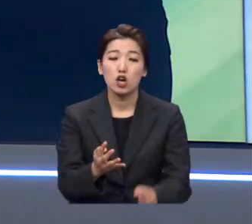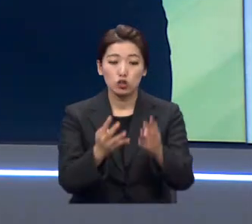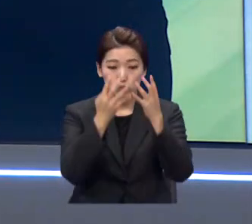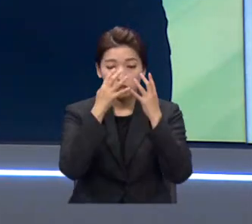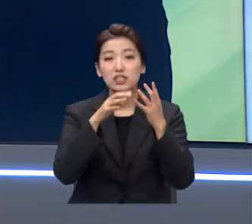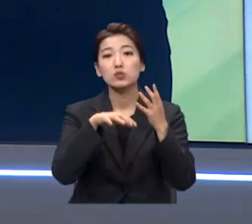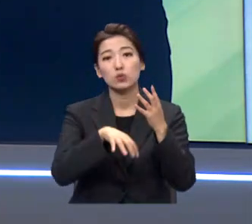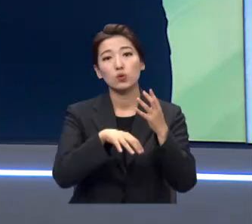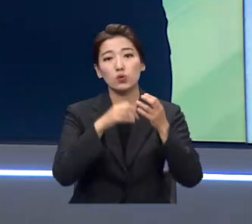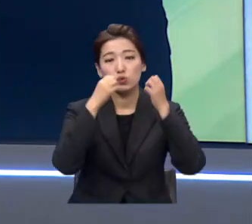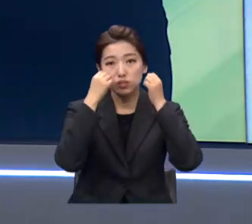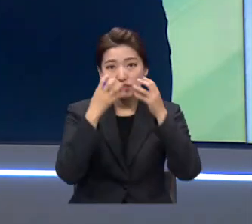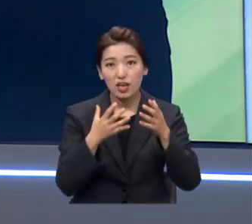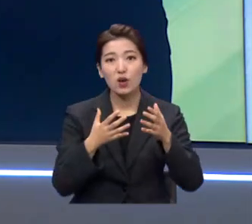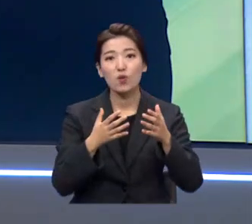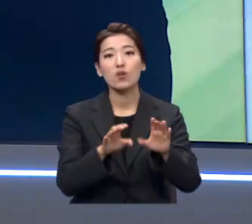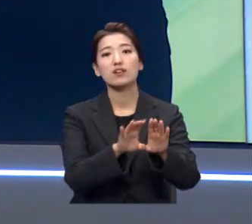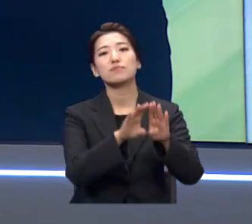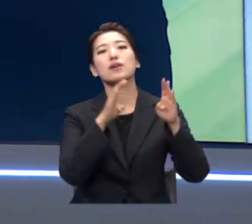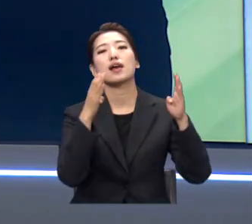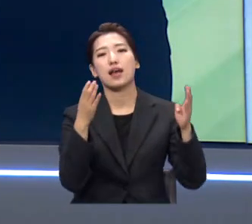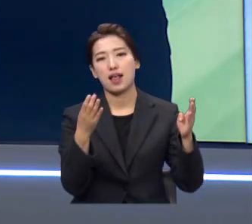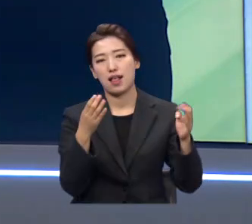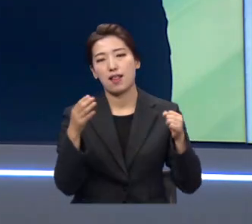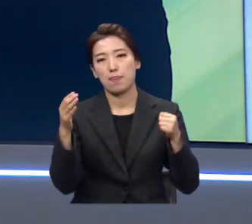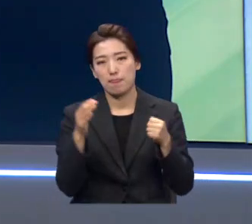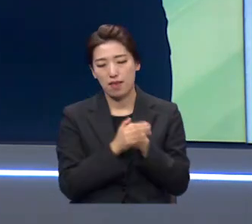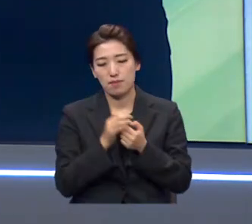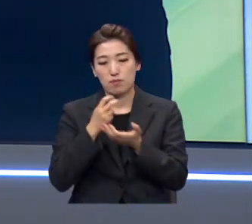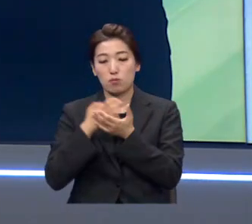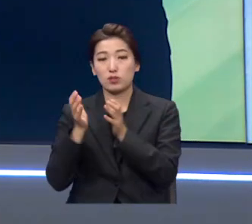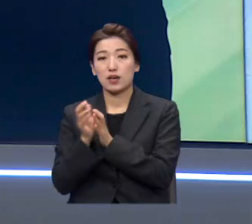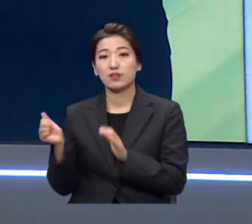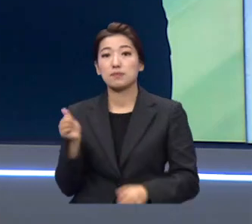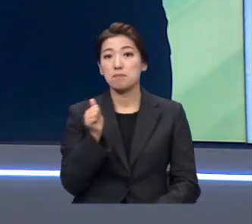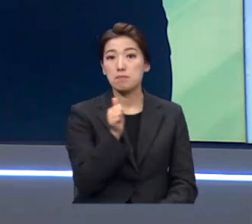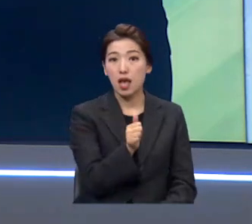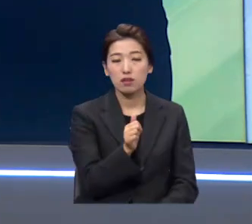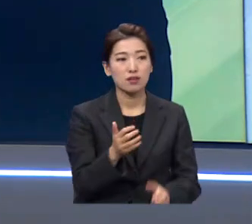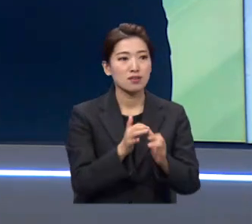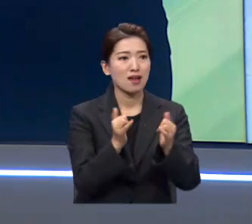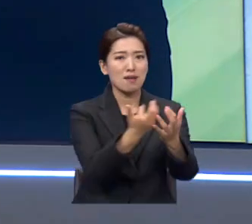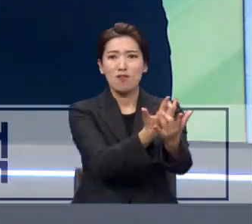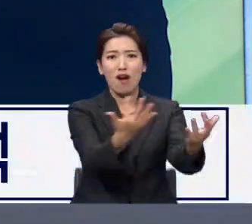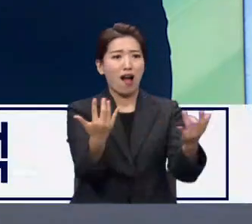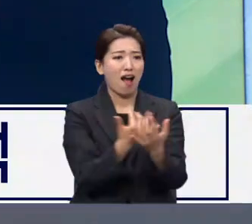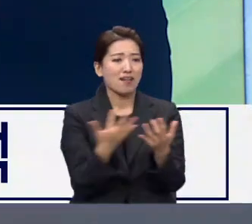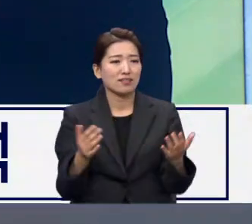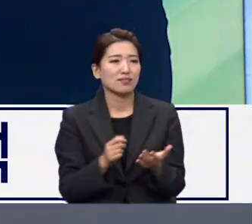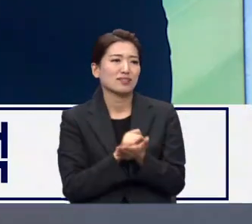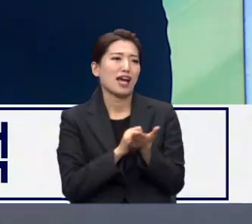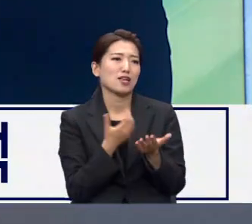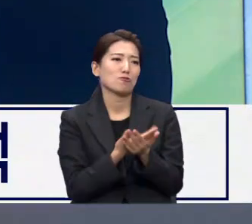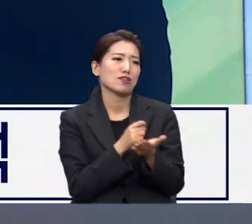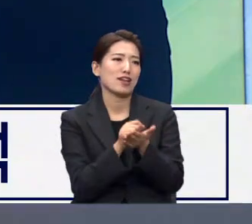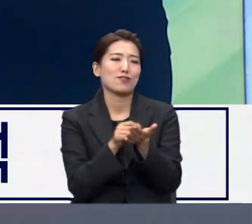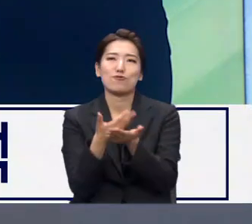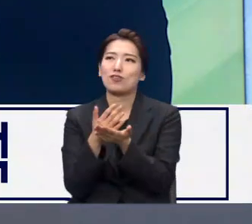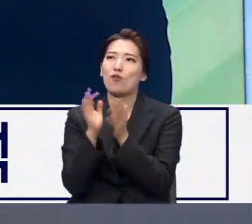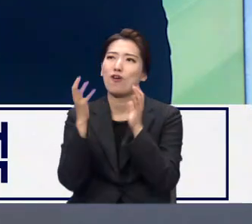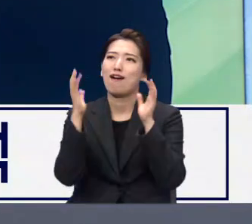구치소가 구치소가 지금 개청을 해서 개청식에 한 장관이 갔는데 거기에 사람들이 이렇게 몰려들어서 사인해 주세요 사인해